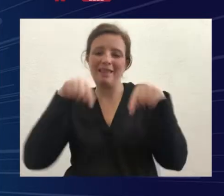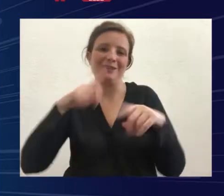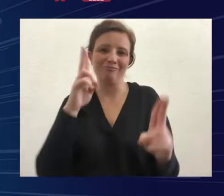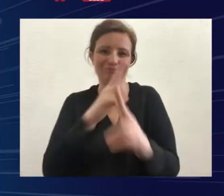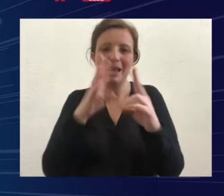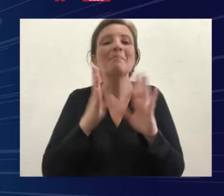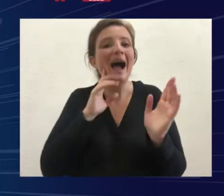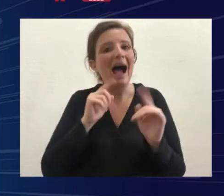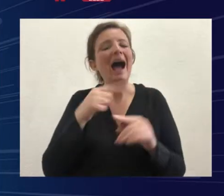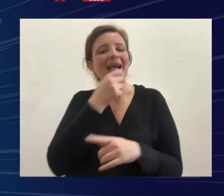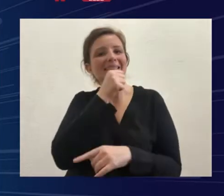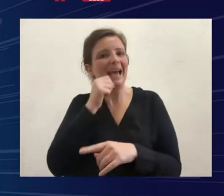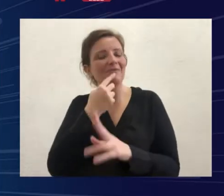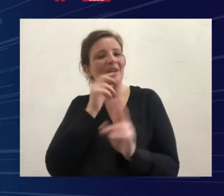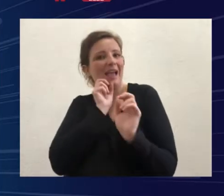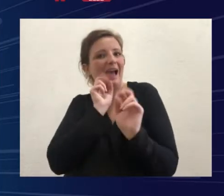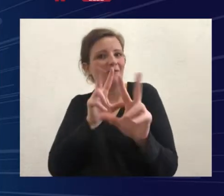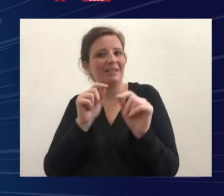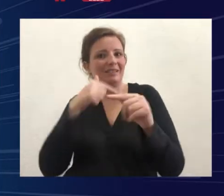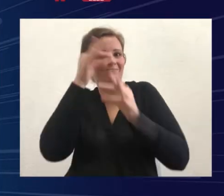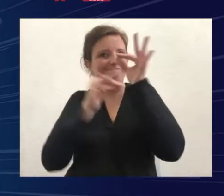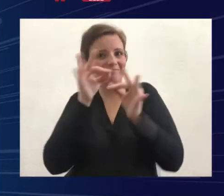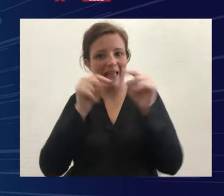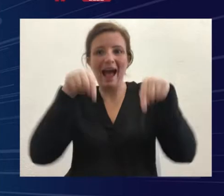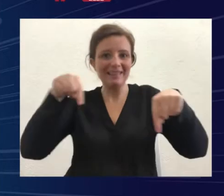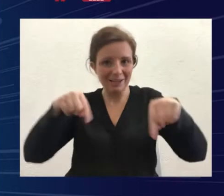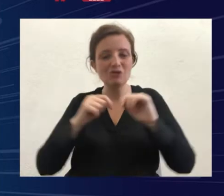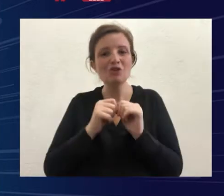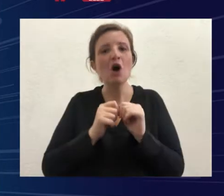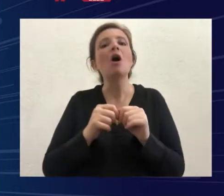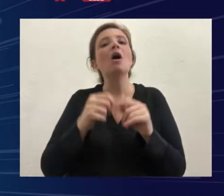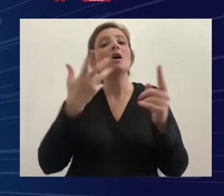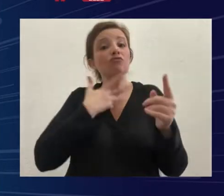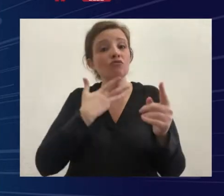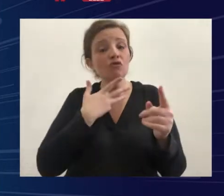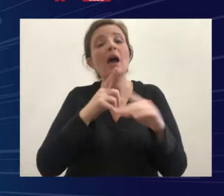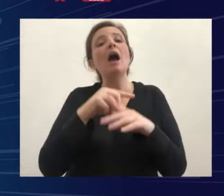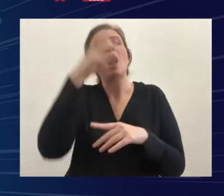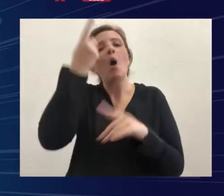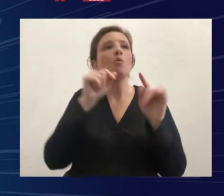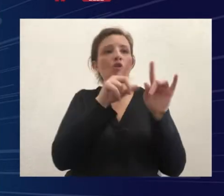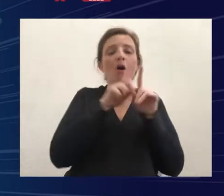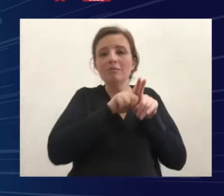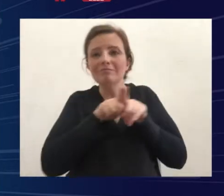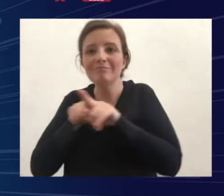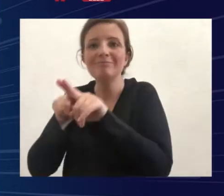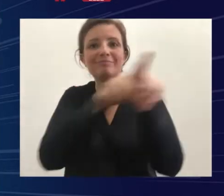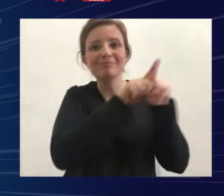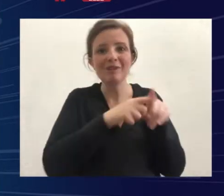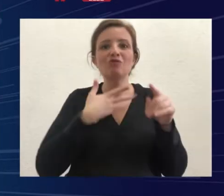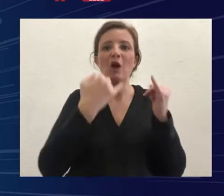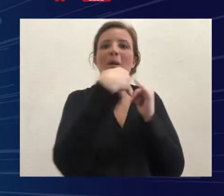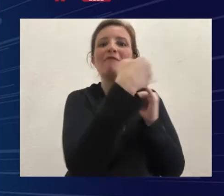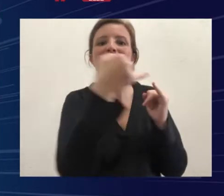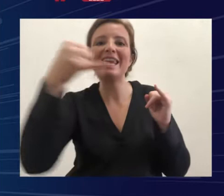sede, è opportuno e utile segnalare in questo momento, in questo contesto, soltanto l'esistenza di un denominatore